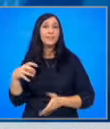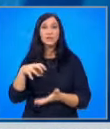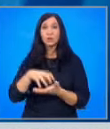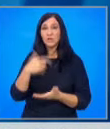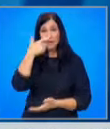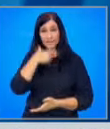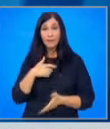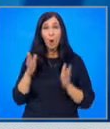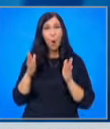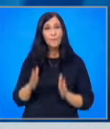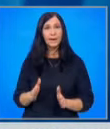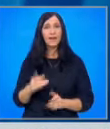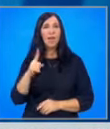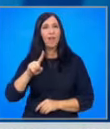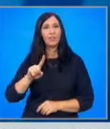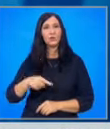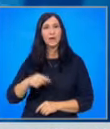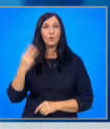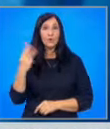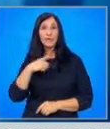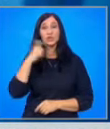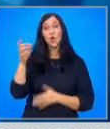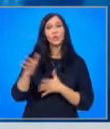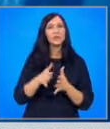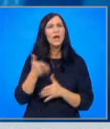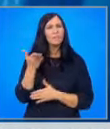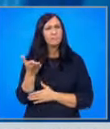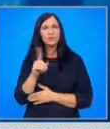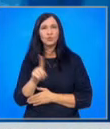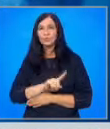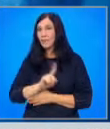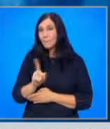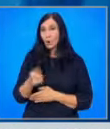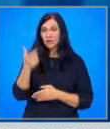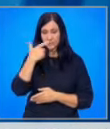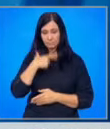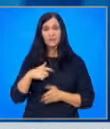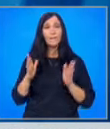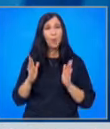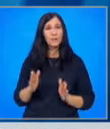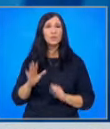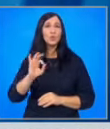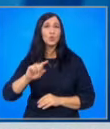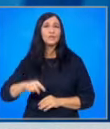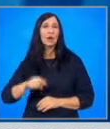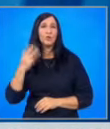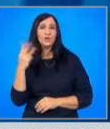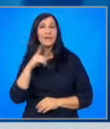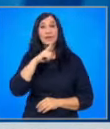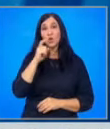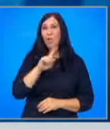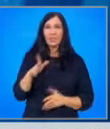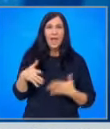се самоопределят 1,3% от населението. Тези, които не могат да се самоопределят, са 0,3%,